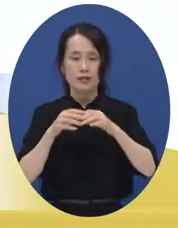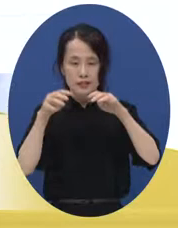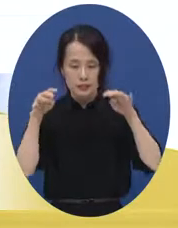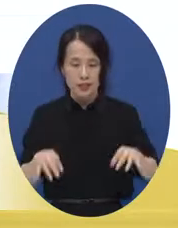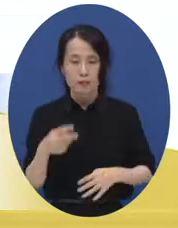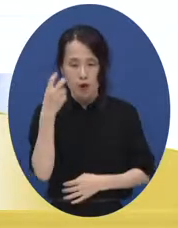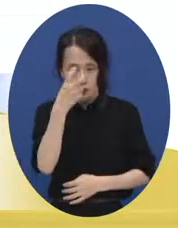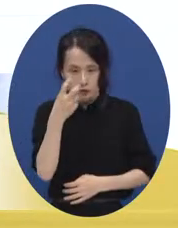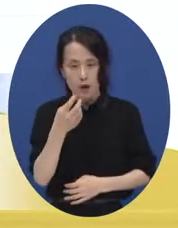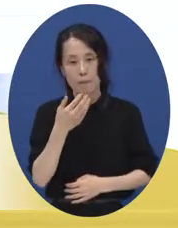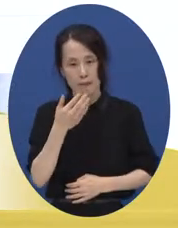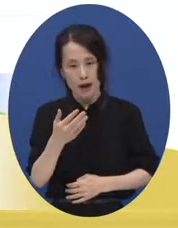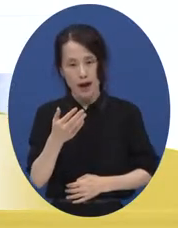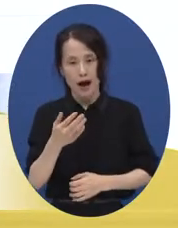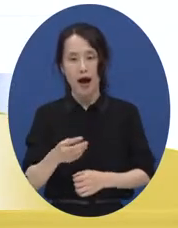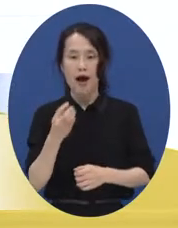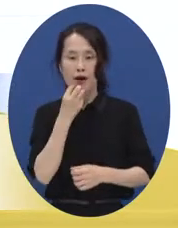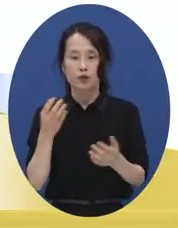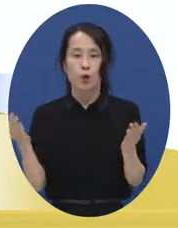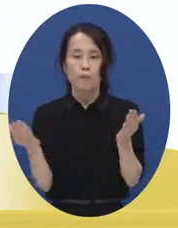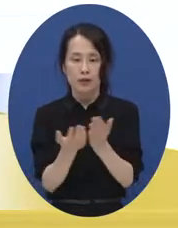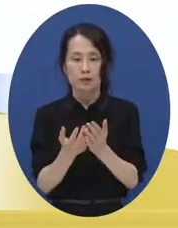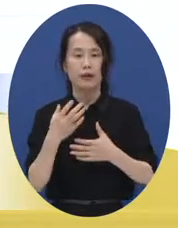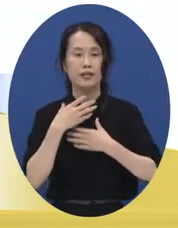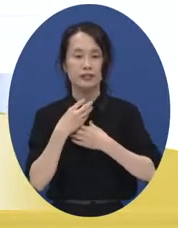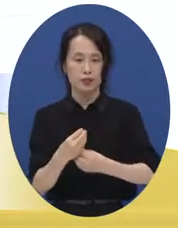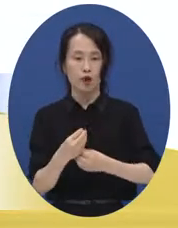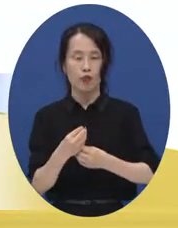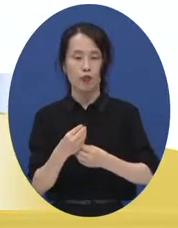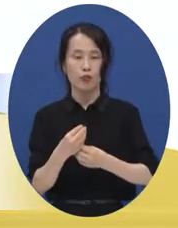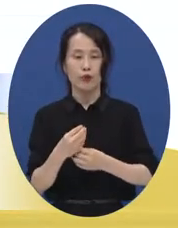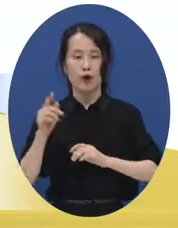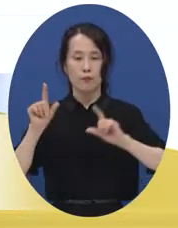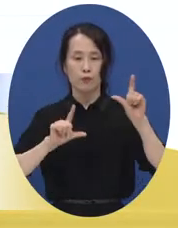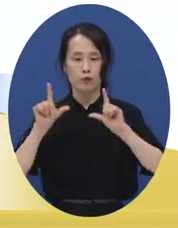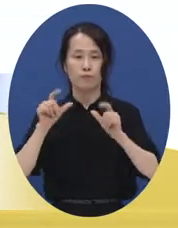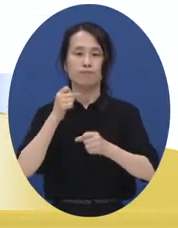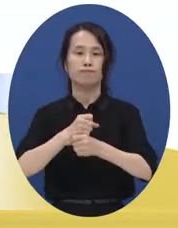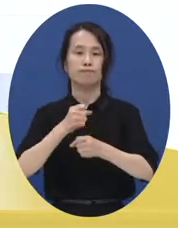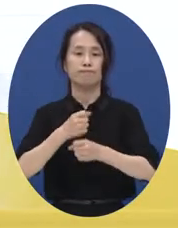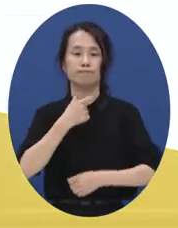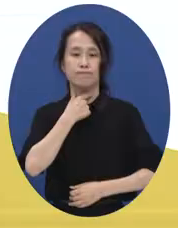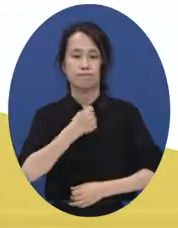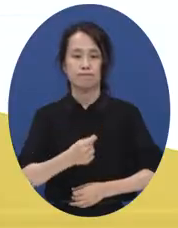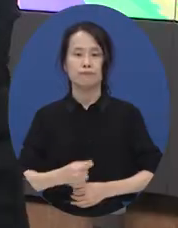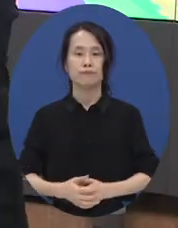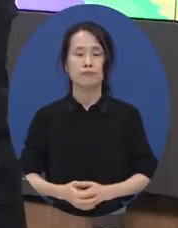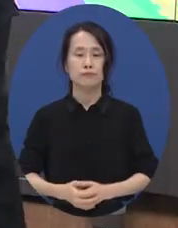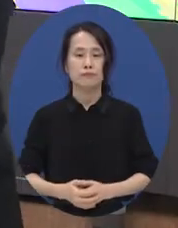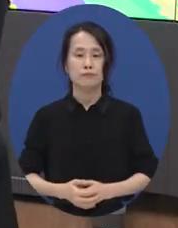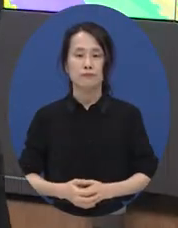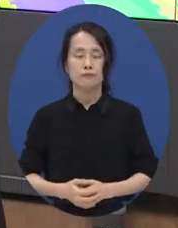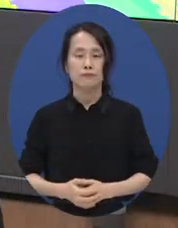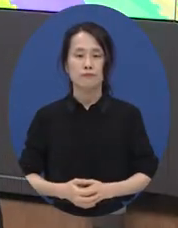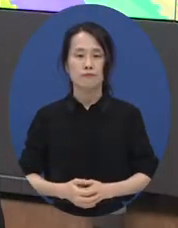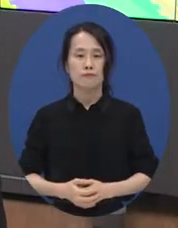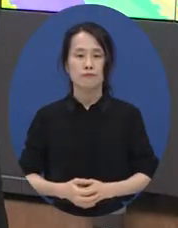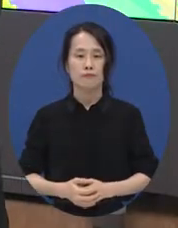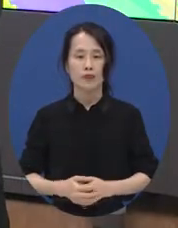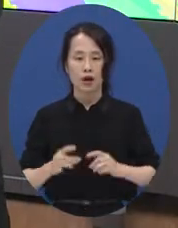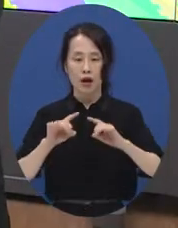시스템으로 모니터링할 수 있는 경기도 맞춤형 안전 보육 모델을 구축하겠습니다.